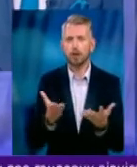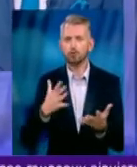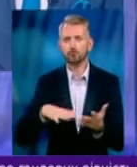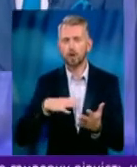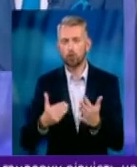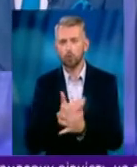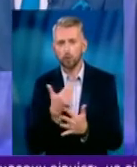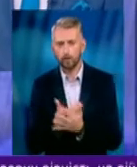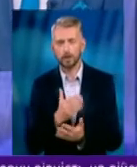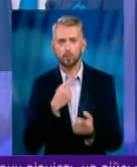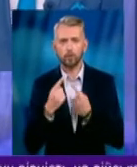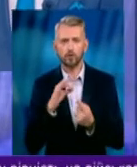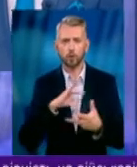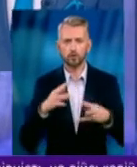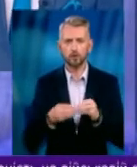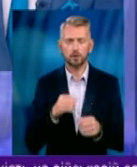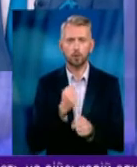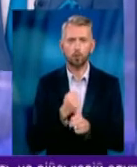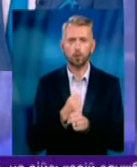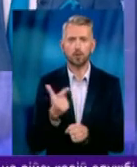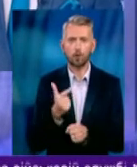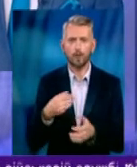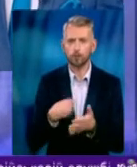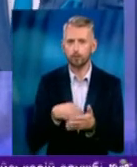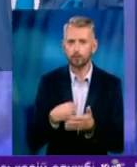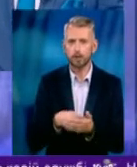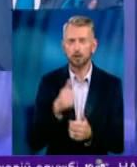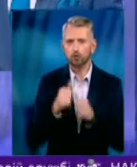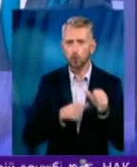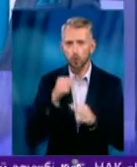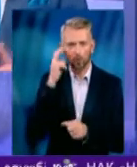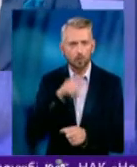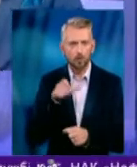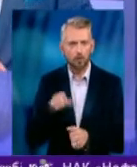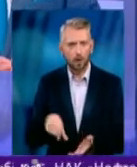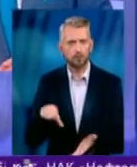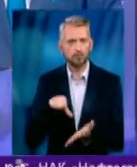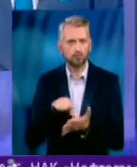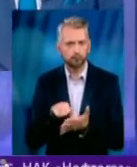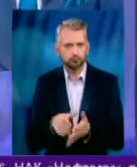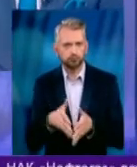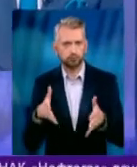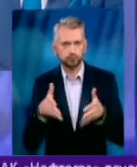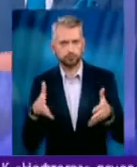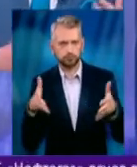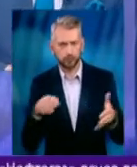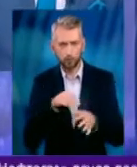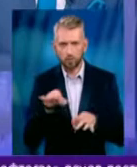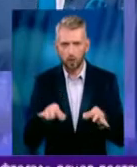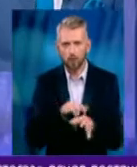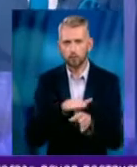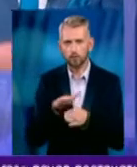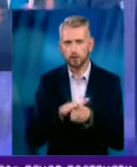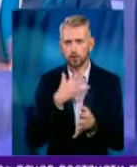оновлення. Поговоримо і про результати роботи громадського бюджету. Щороку кияни долучаються до цього проєкту, втілюють